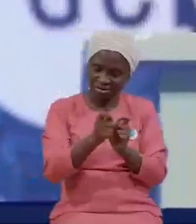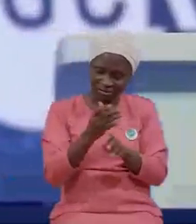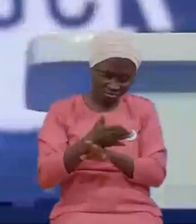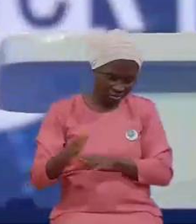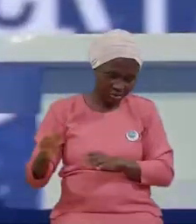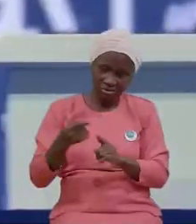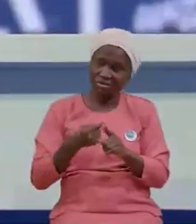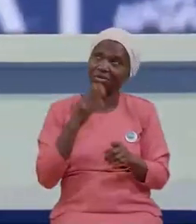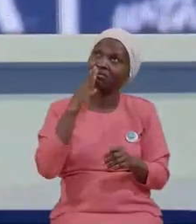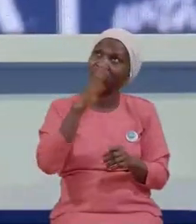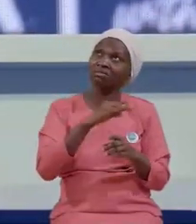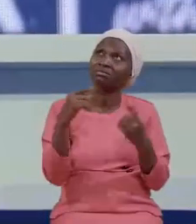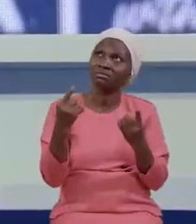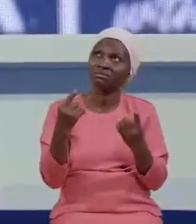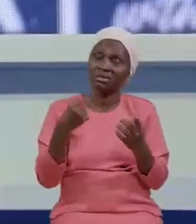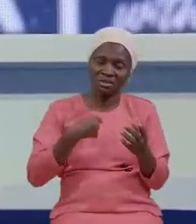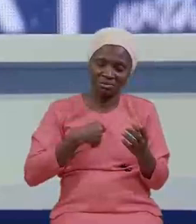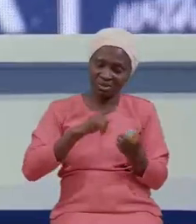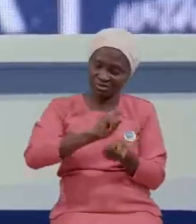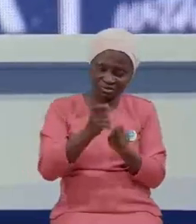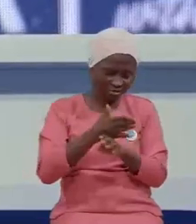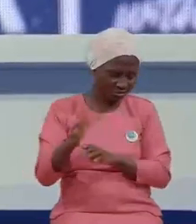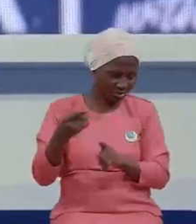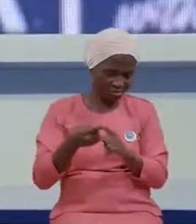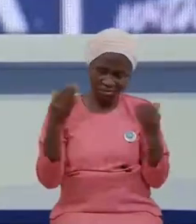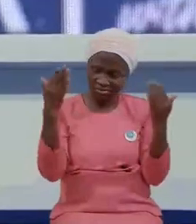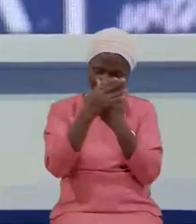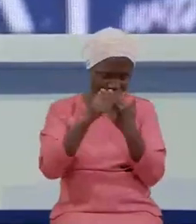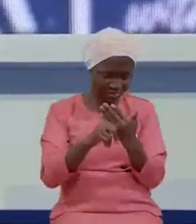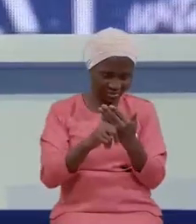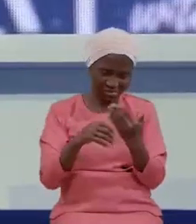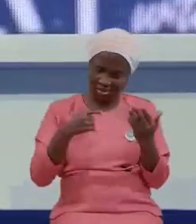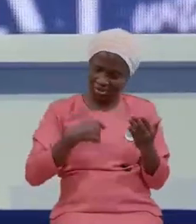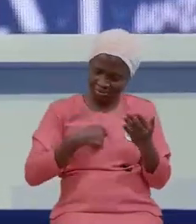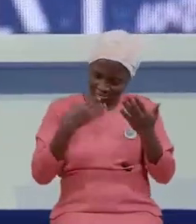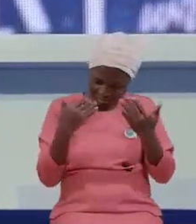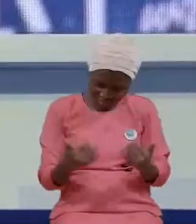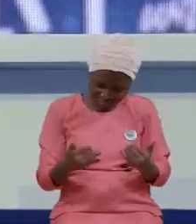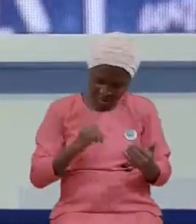Je me détourne des ténèbres. Je me détourne de la violence et des bagarres.